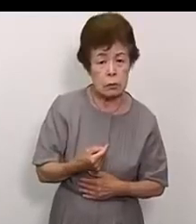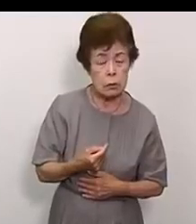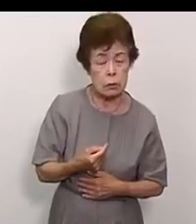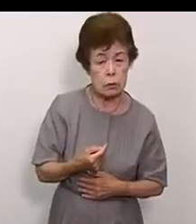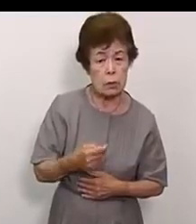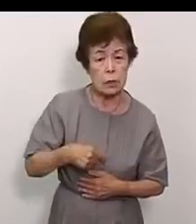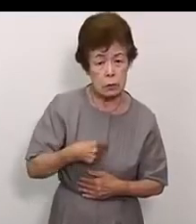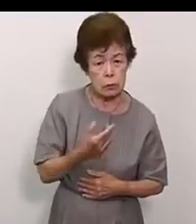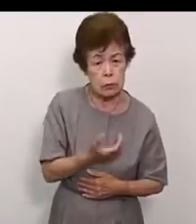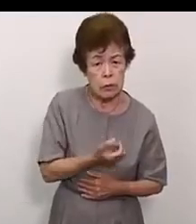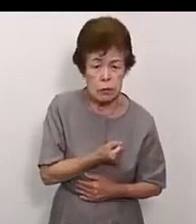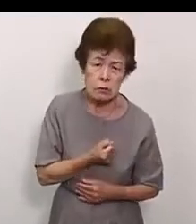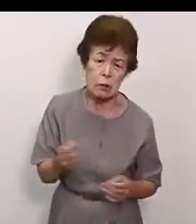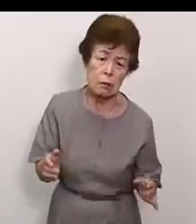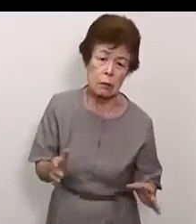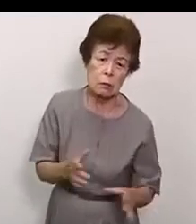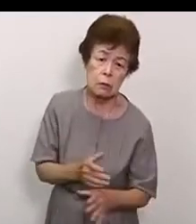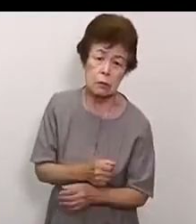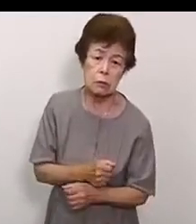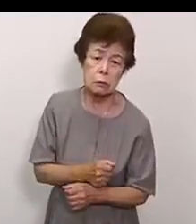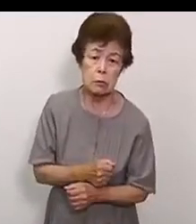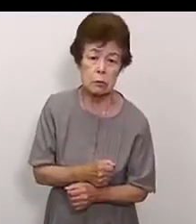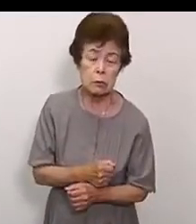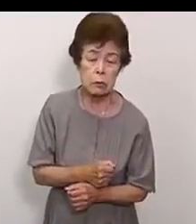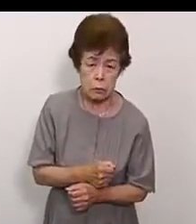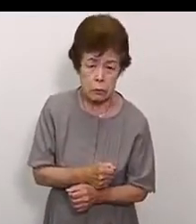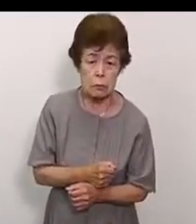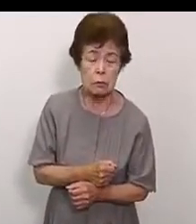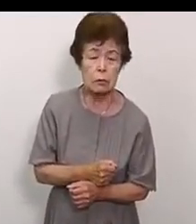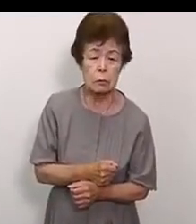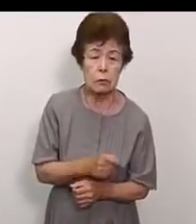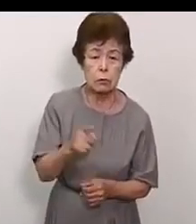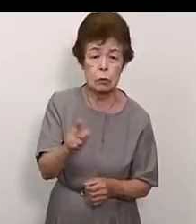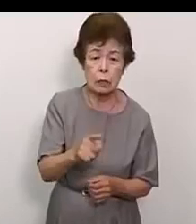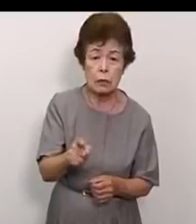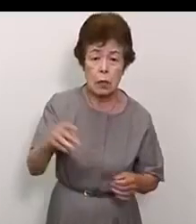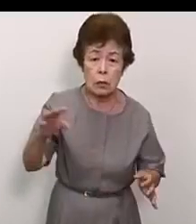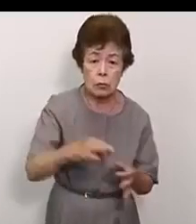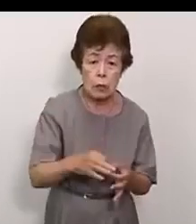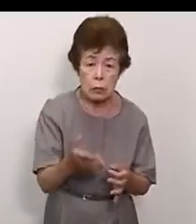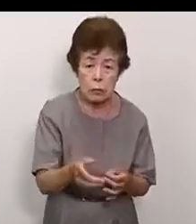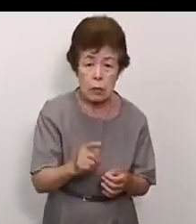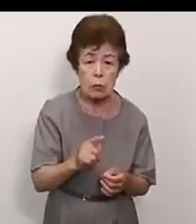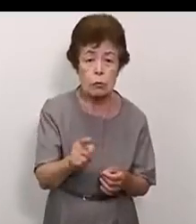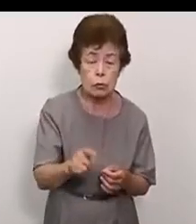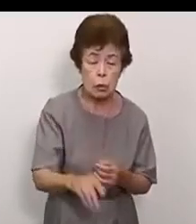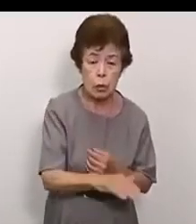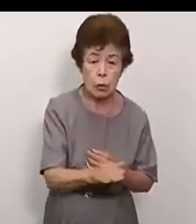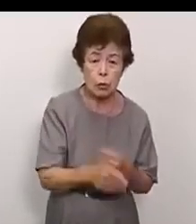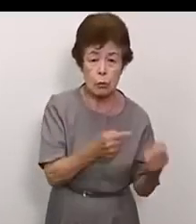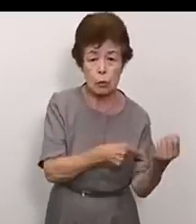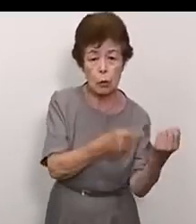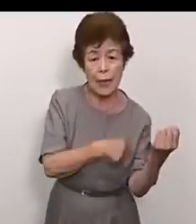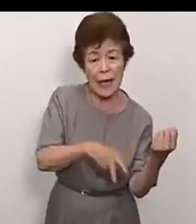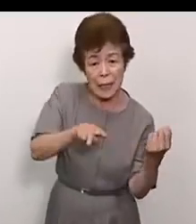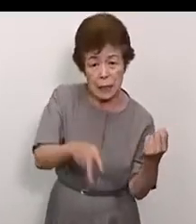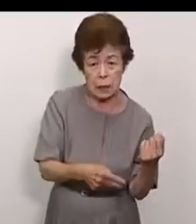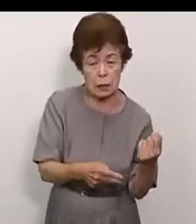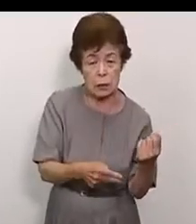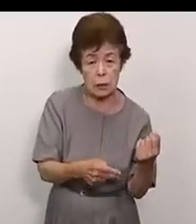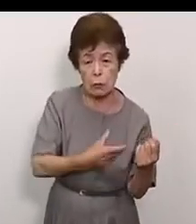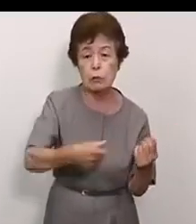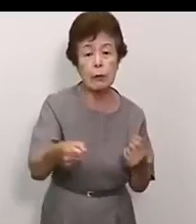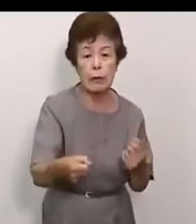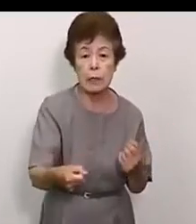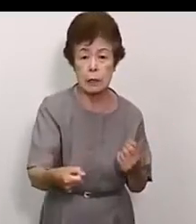自信がなくなってきてるんですよ。ということは何がつながるかというと、それやっぱり子どもの権利がもう奪われているっていうこと